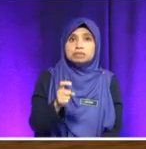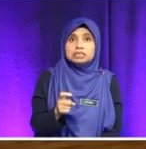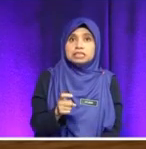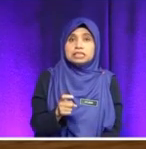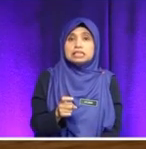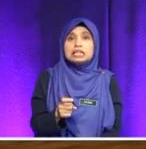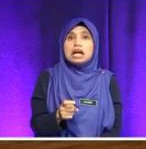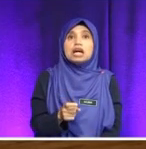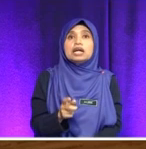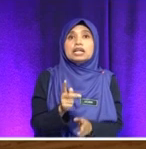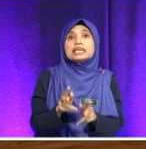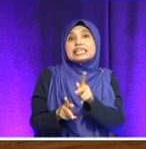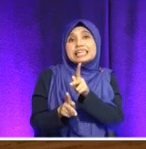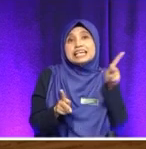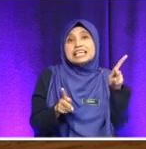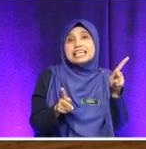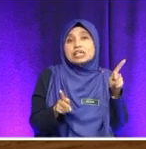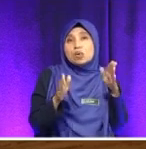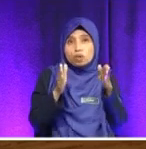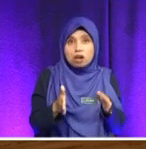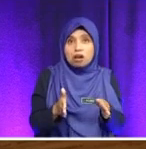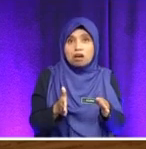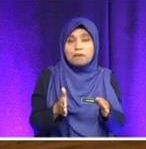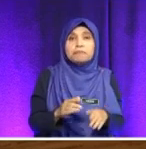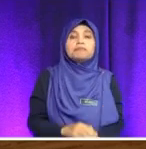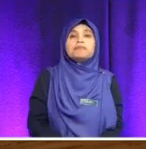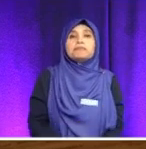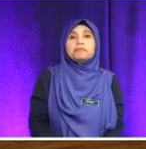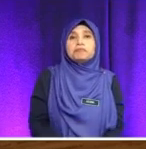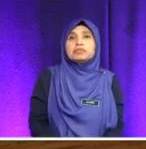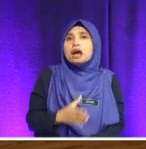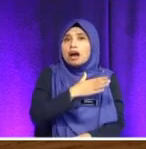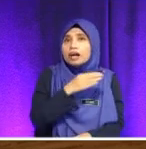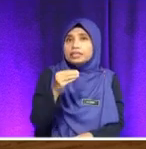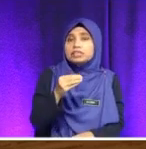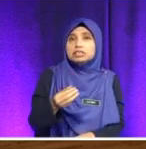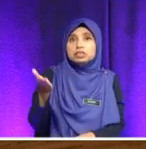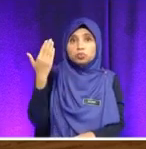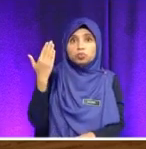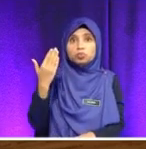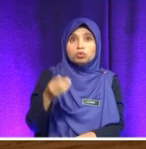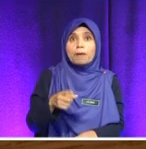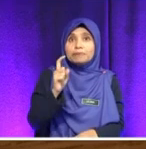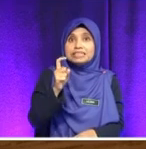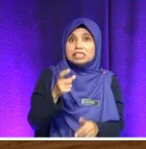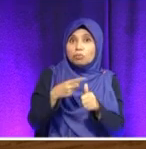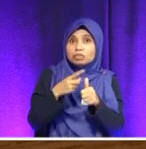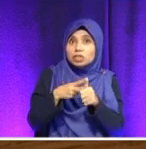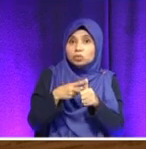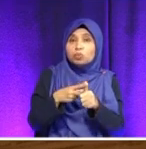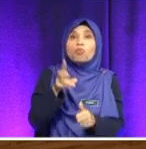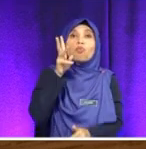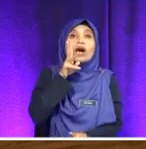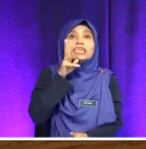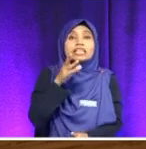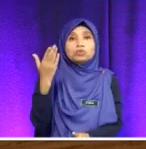sebelah kanan pelanggan. Okey, hidangkan dari sebelah kanan pelanggan dan dahulukan pelanggan wanita